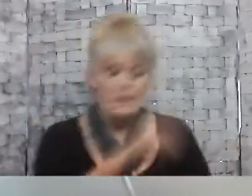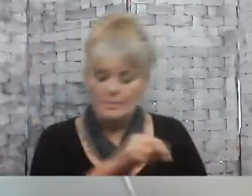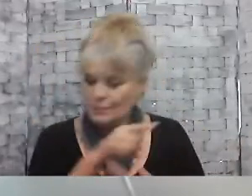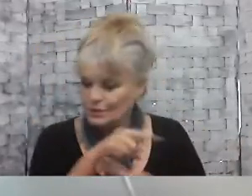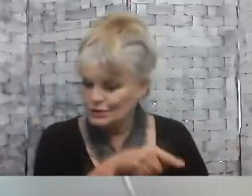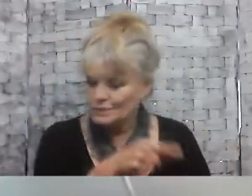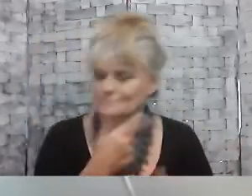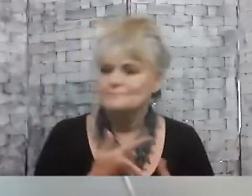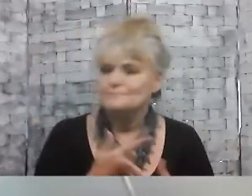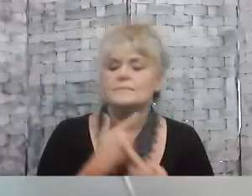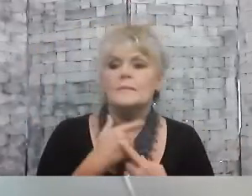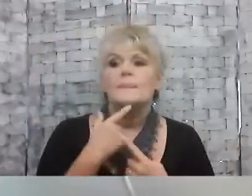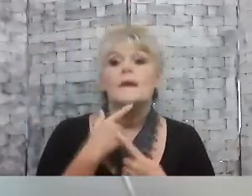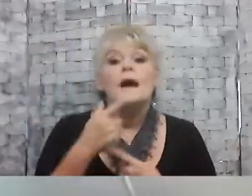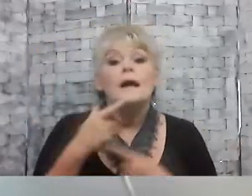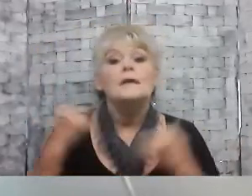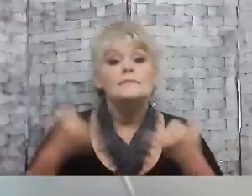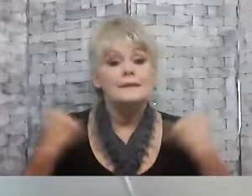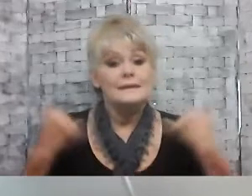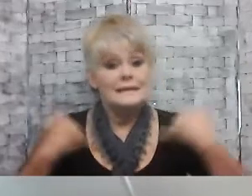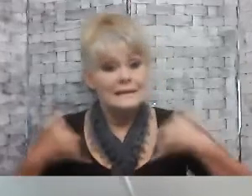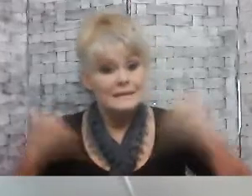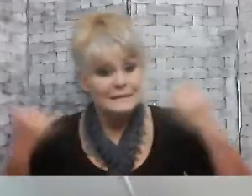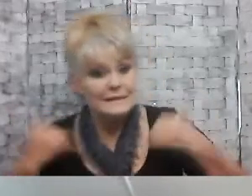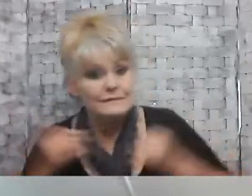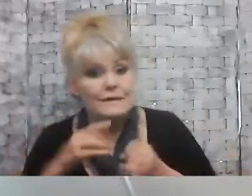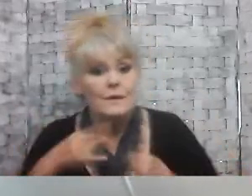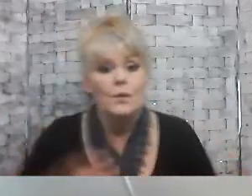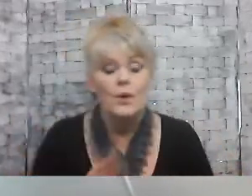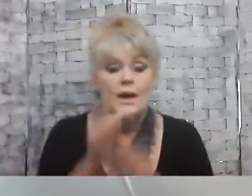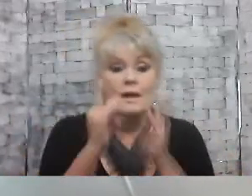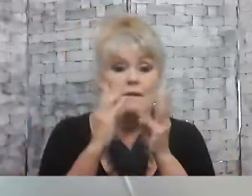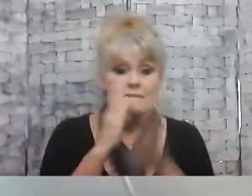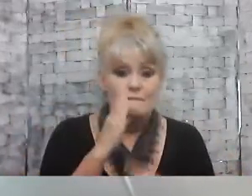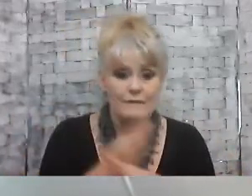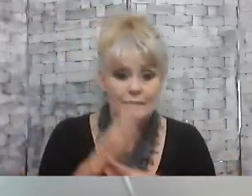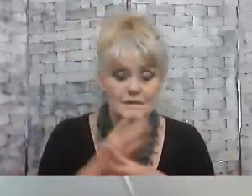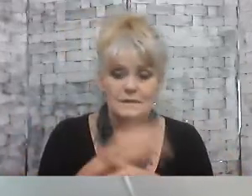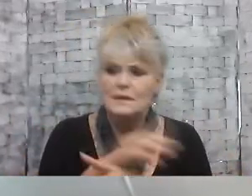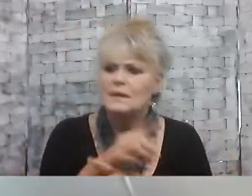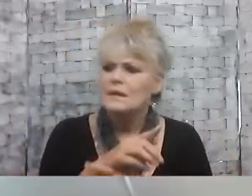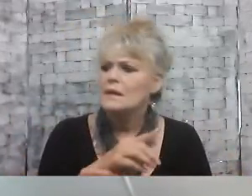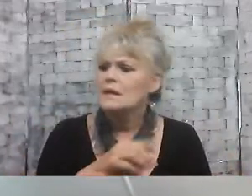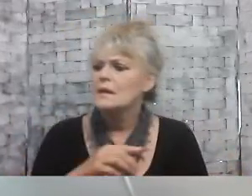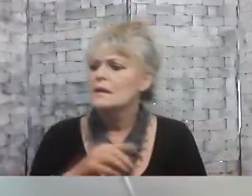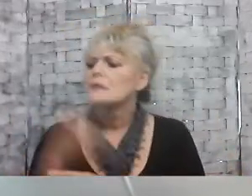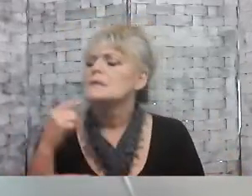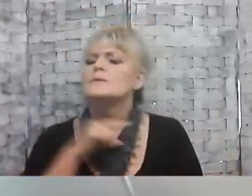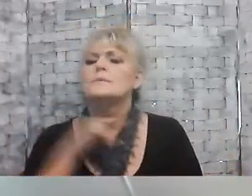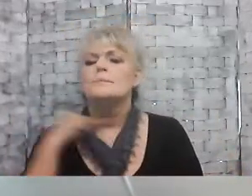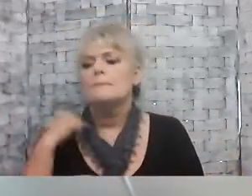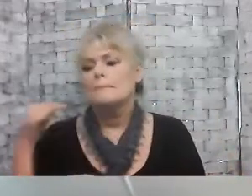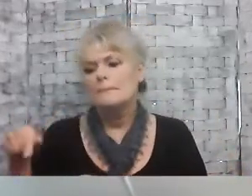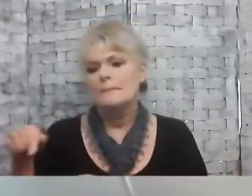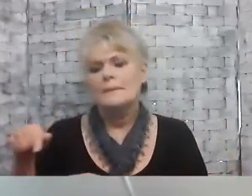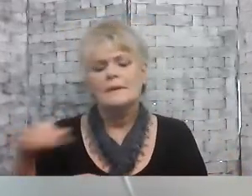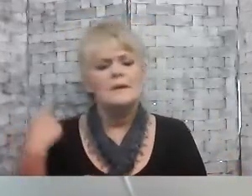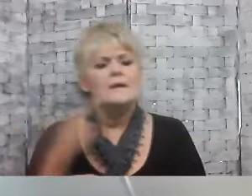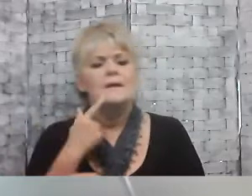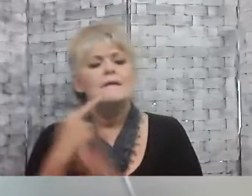Okay, ek gaan vir hulle op kreatieve manier moet hy nou vir hulle wys hoe hy te werk gaan gaan, ja nie? Okay, wie wil